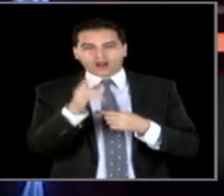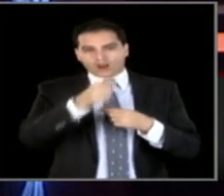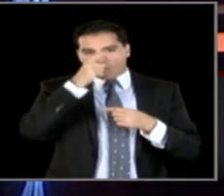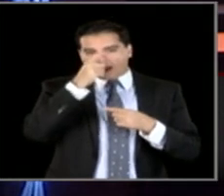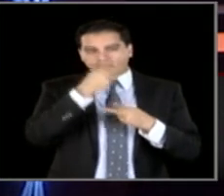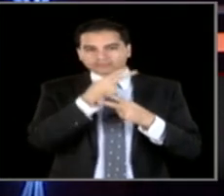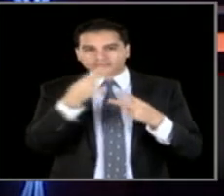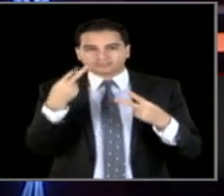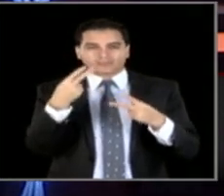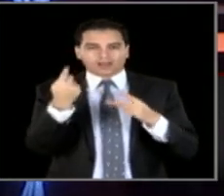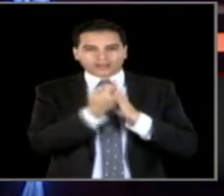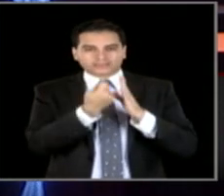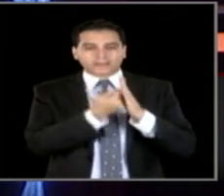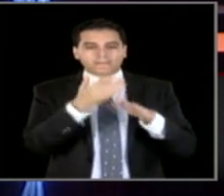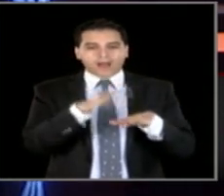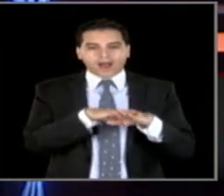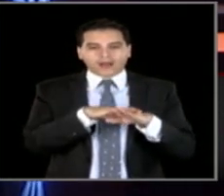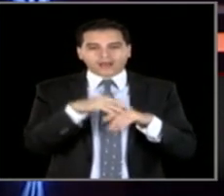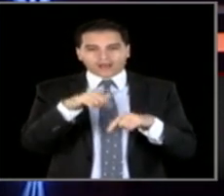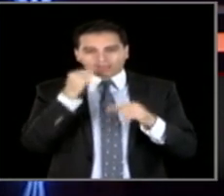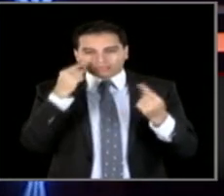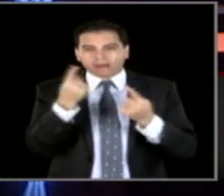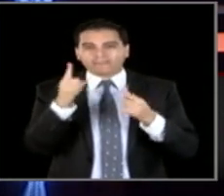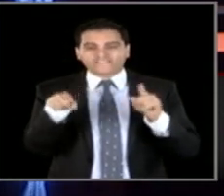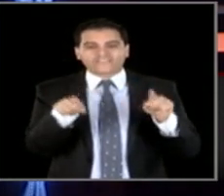بتبين جمال وعجائب الطبيعة الفطرية